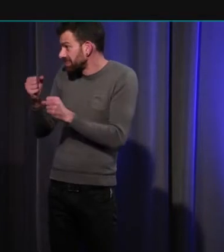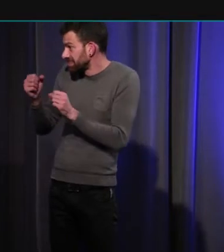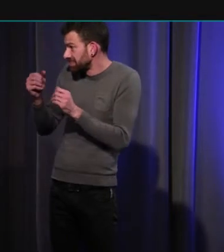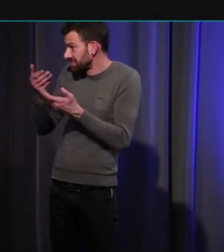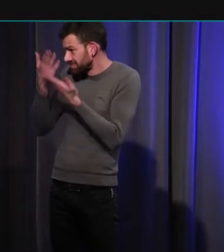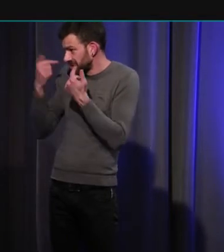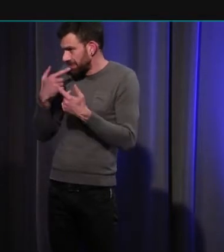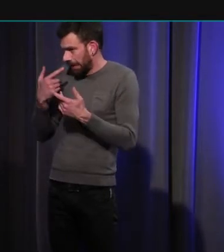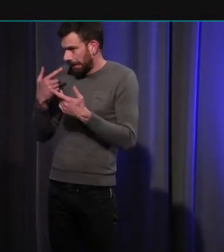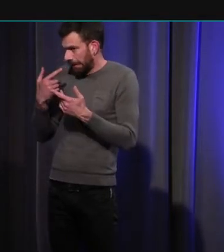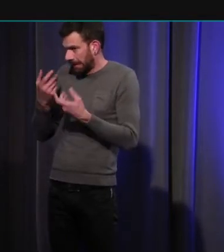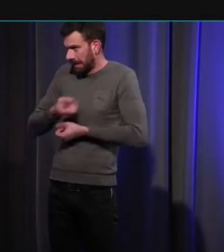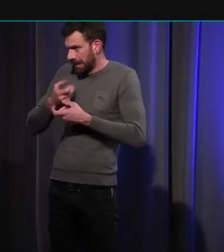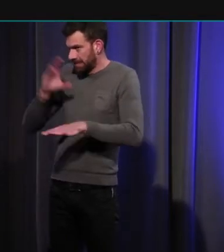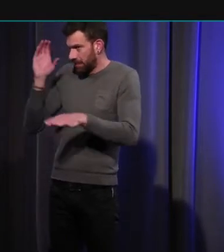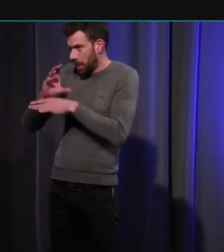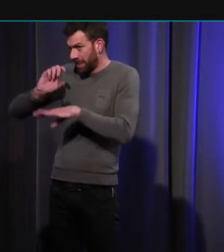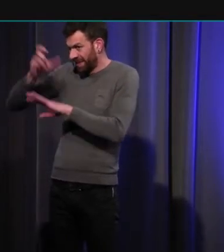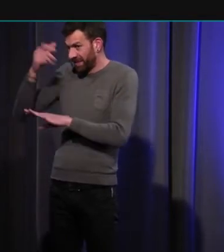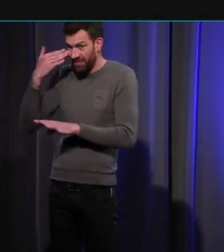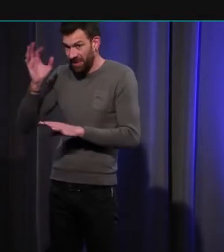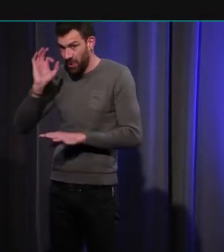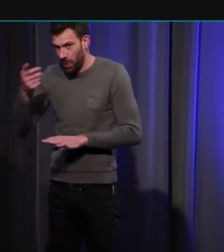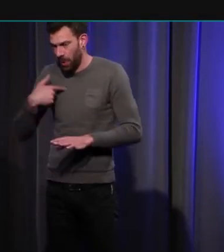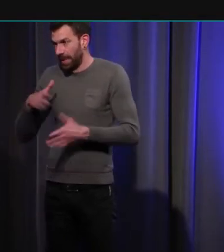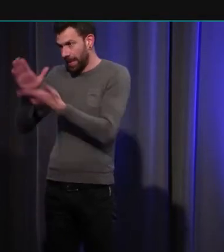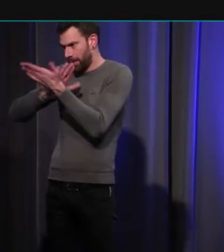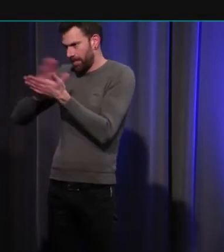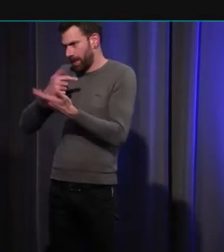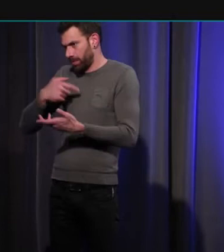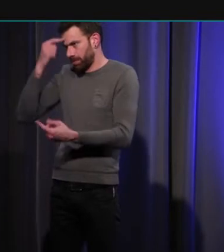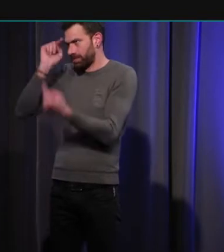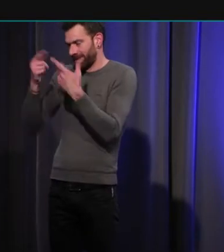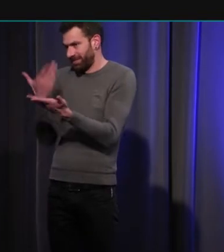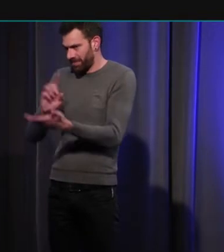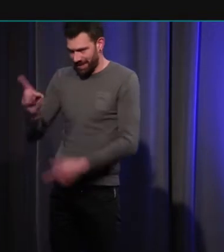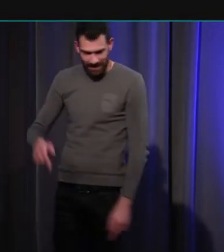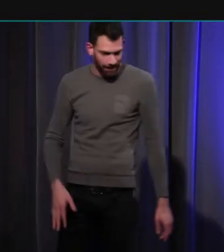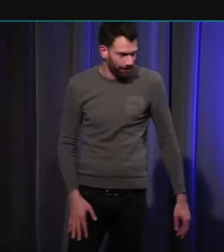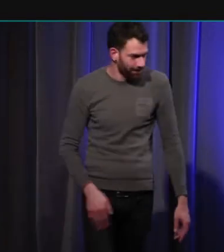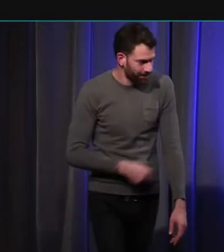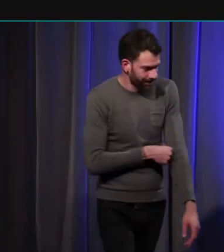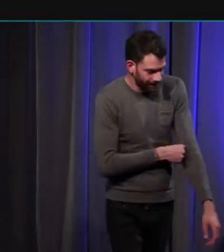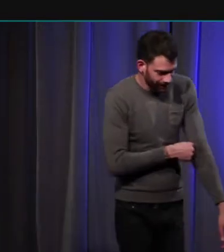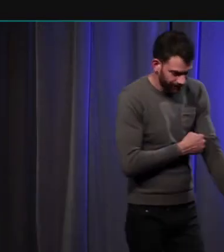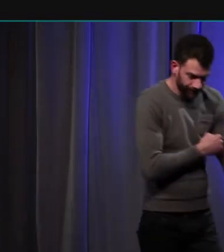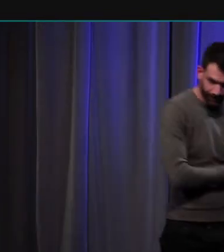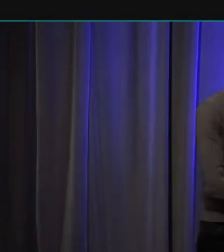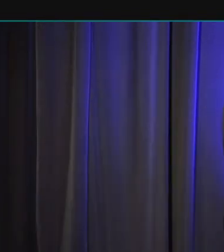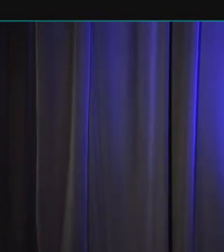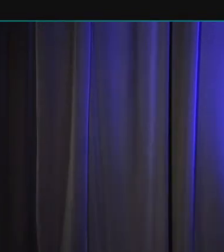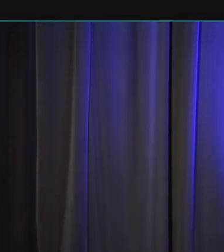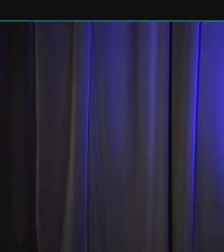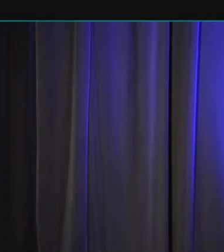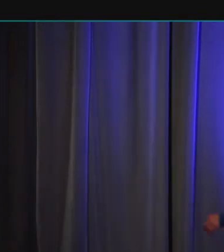islamophobe si c'est le cas pardonnez moi c'était contre mon intention allez-y je voudrais juste rebondir sur le point par rapport aux au